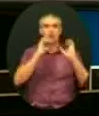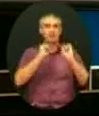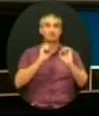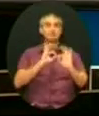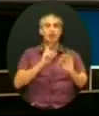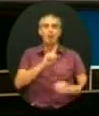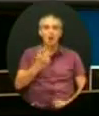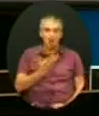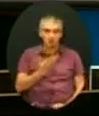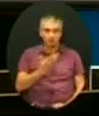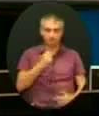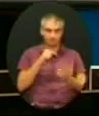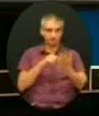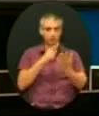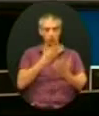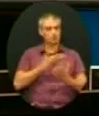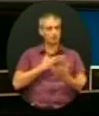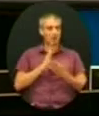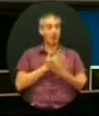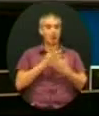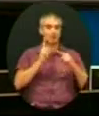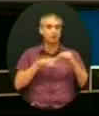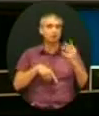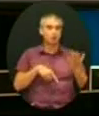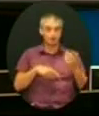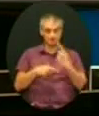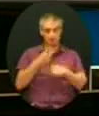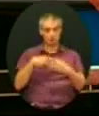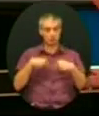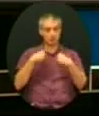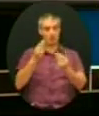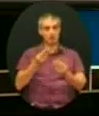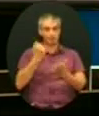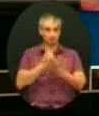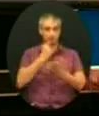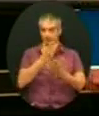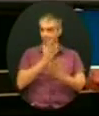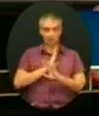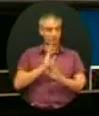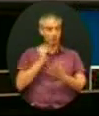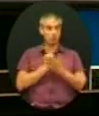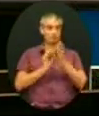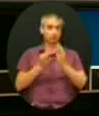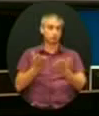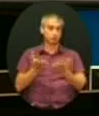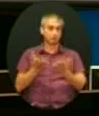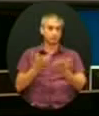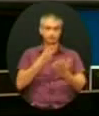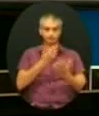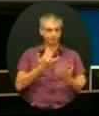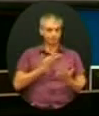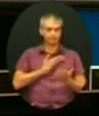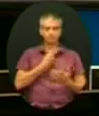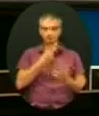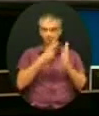לא. אבל היות והוא קיבל את ההחלטה השגויה הזאת, אז במקום לתת לזה לעבור, וזה היה עובר בלי תוקף משפטי, אז הוא מקבל עכשיו